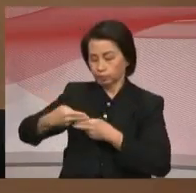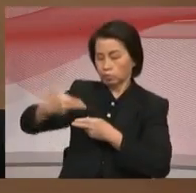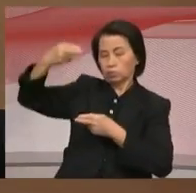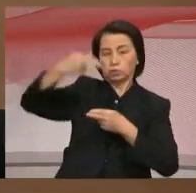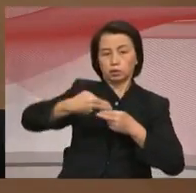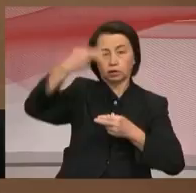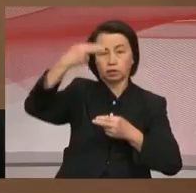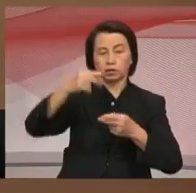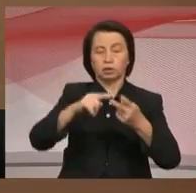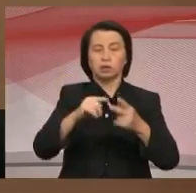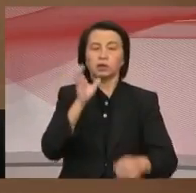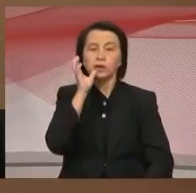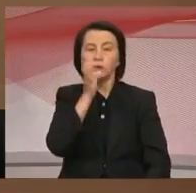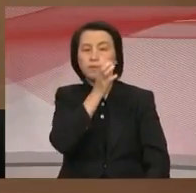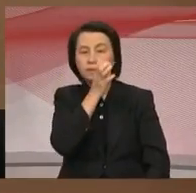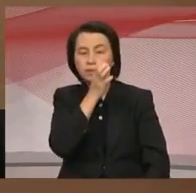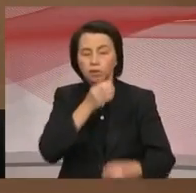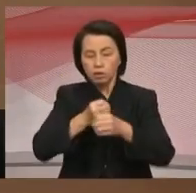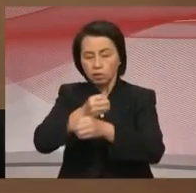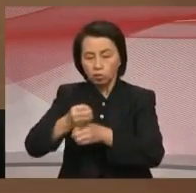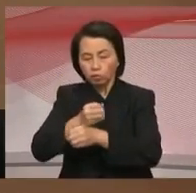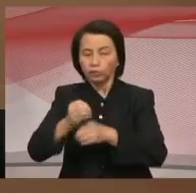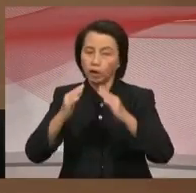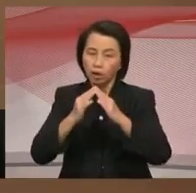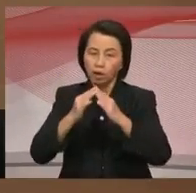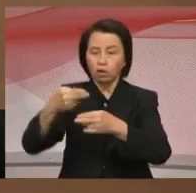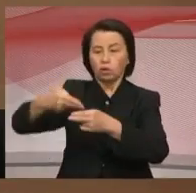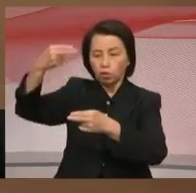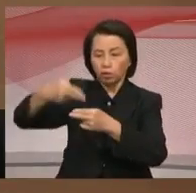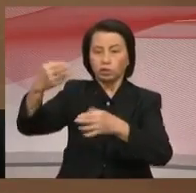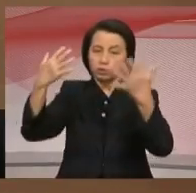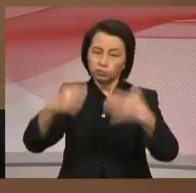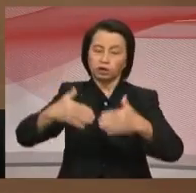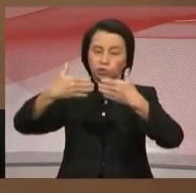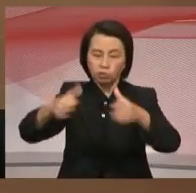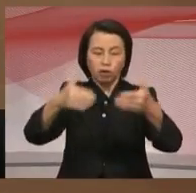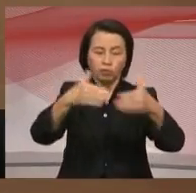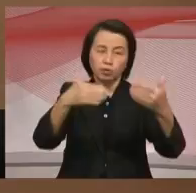Hotel-hotel, kafe-kafe, coffee house di hotel-hotel mula dibuka.